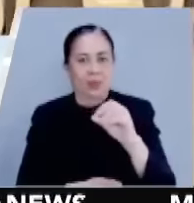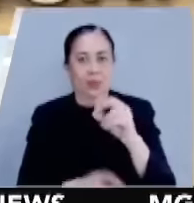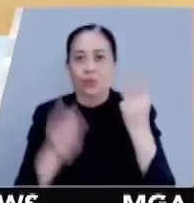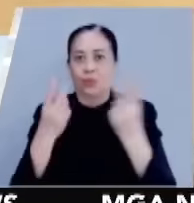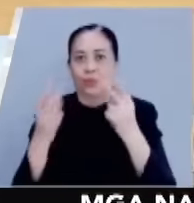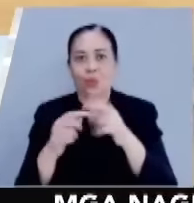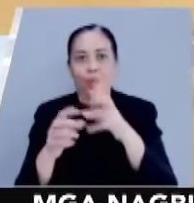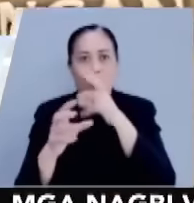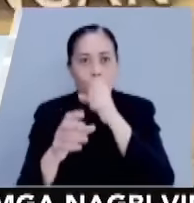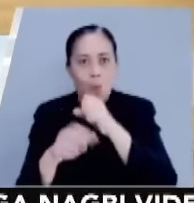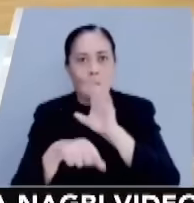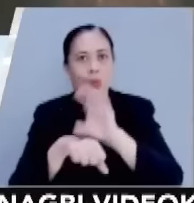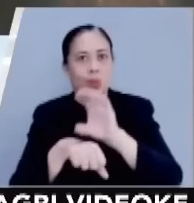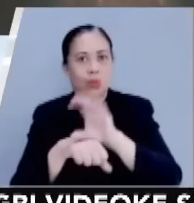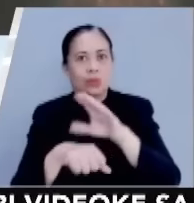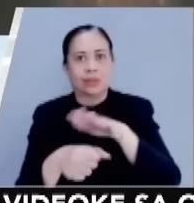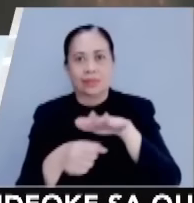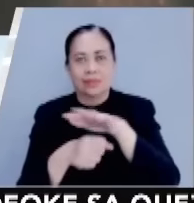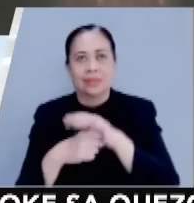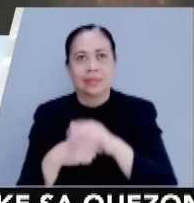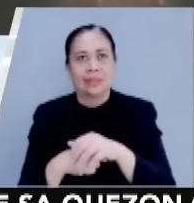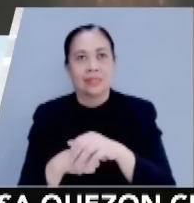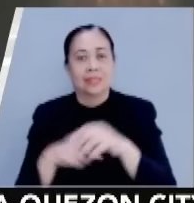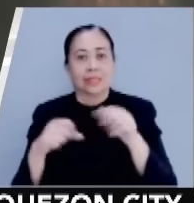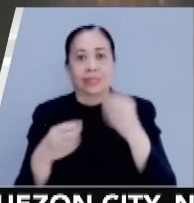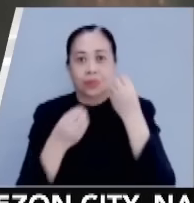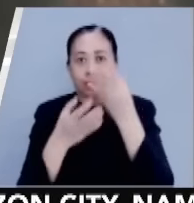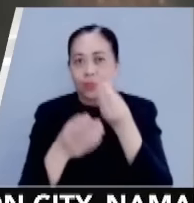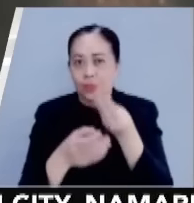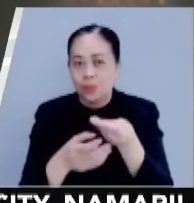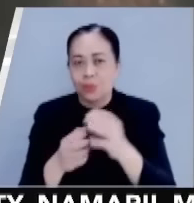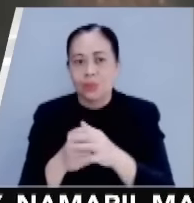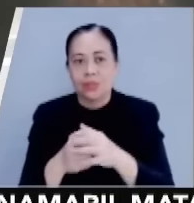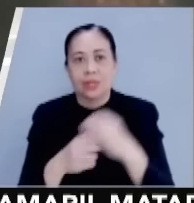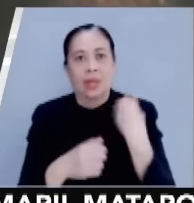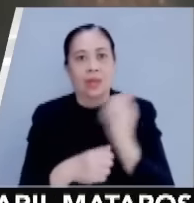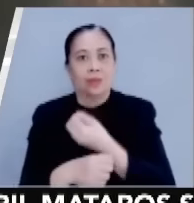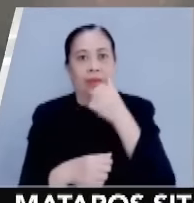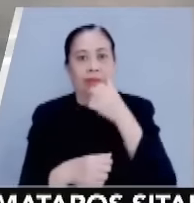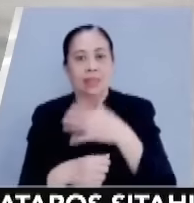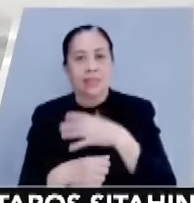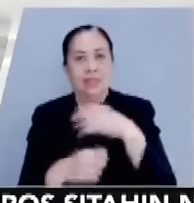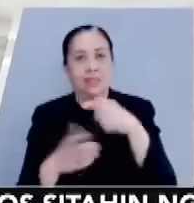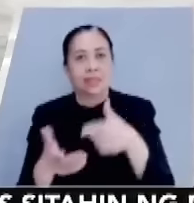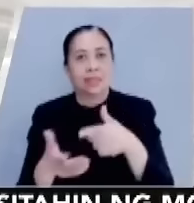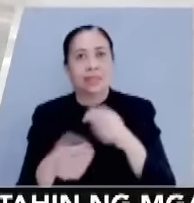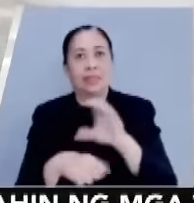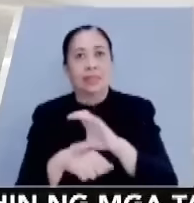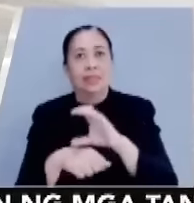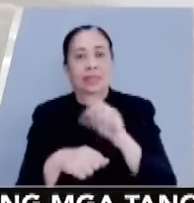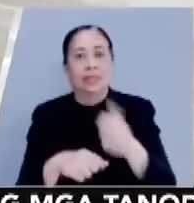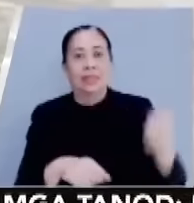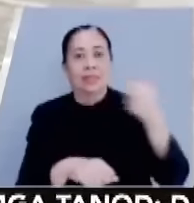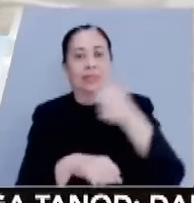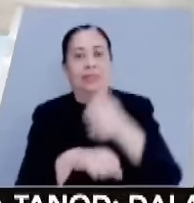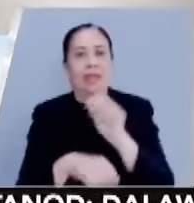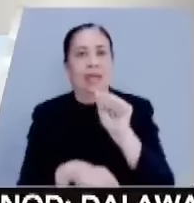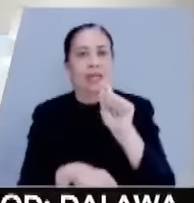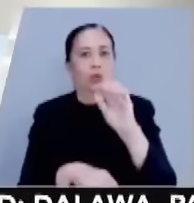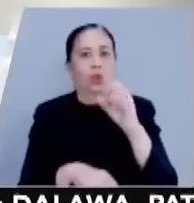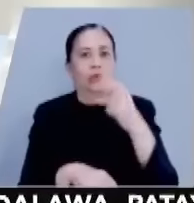simbahan sa lalawigan. Kaunting kaalaman mga Kapuso, ang Our Lady of Atocha Church na itinayo ng mga Espanyol noong 18th century